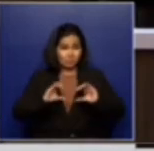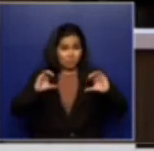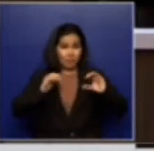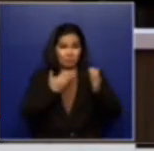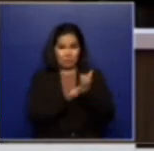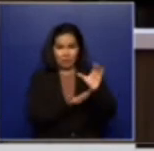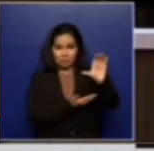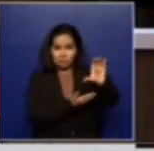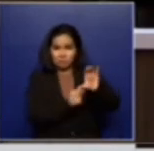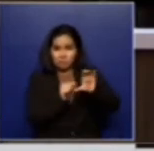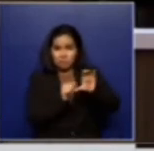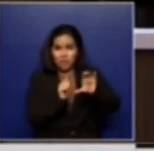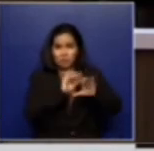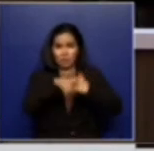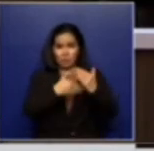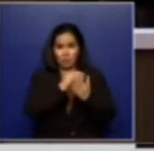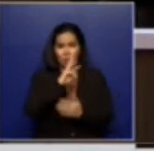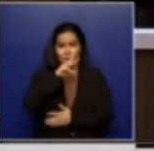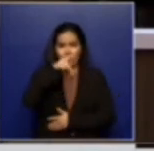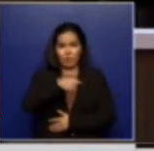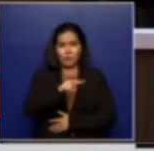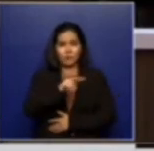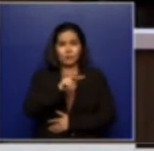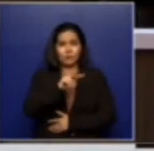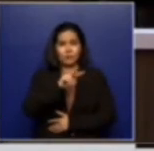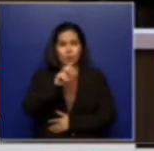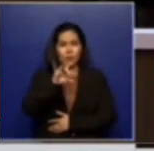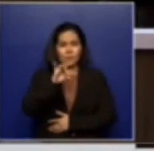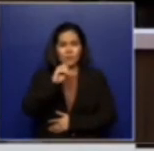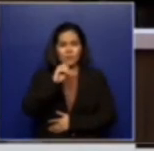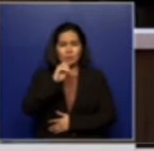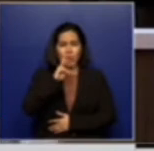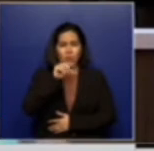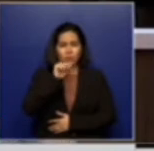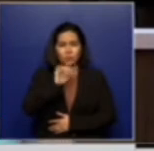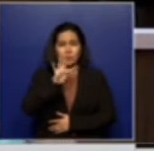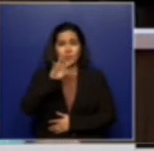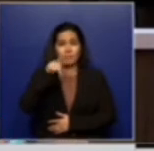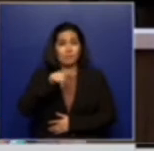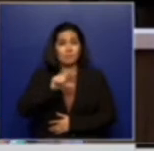ล้านบาทสยากทั้งๆที่รัฐบาลจะเตรียมงบไว้ถึง6280 6.4